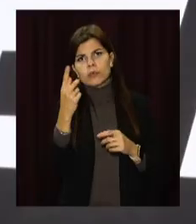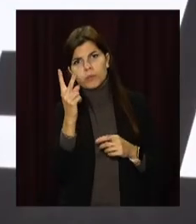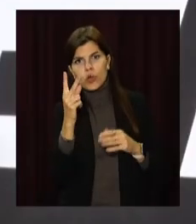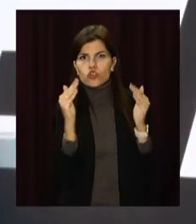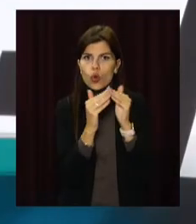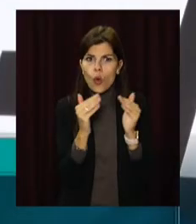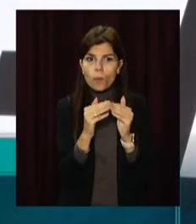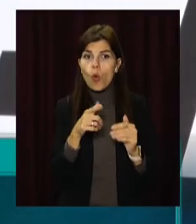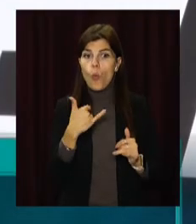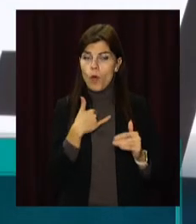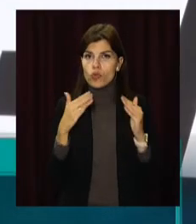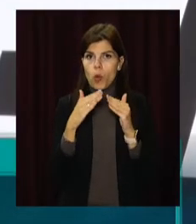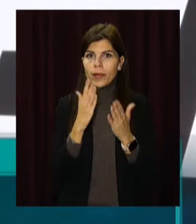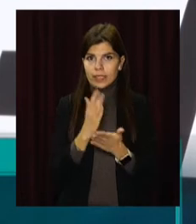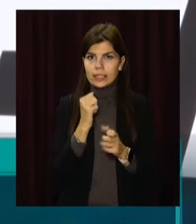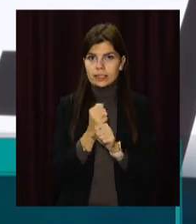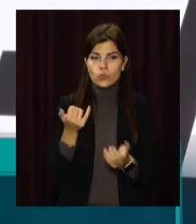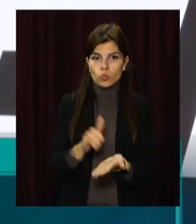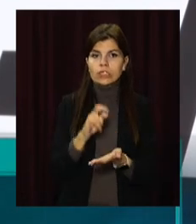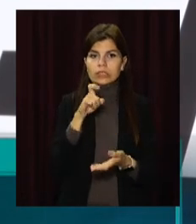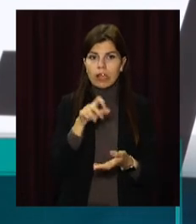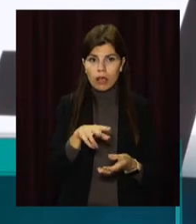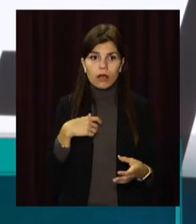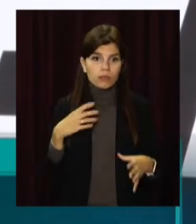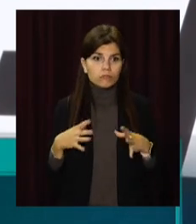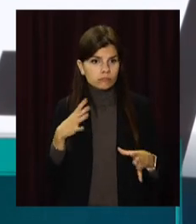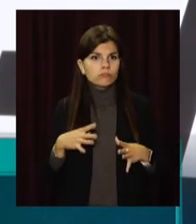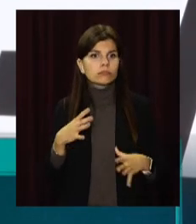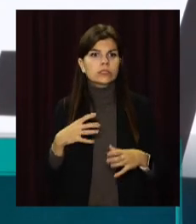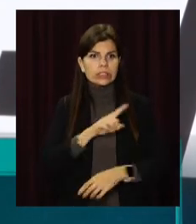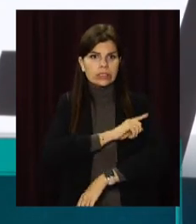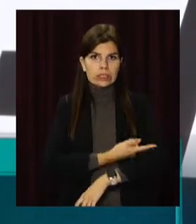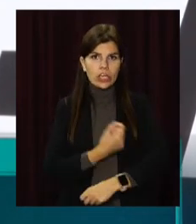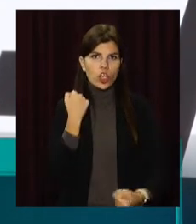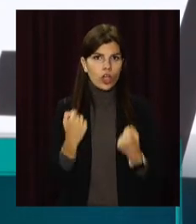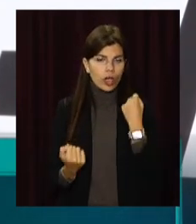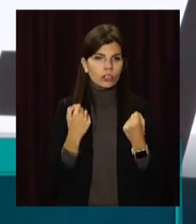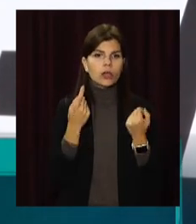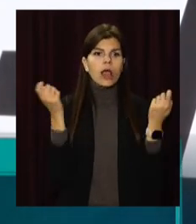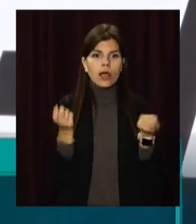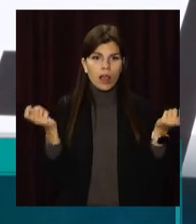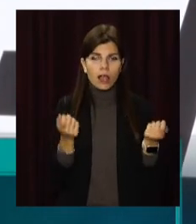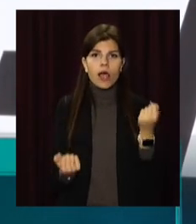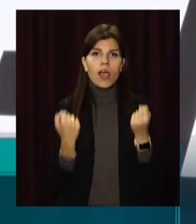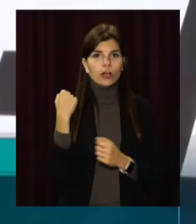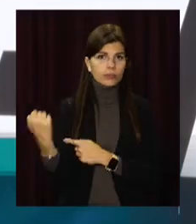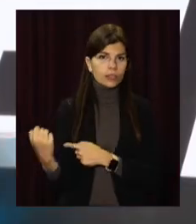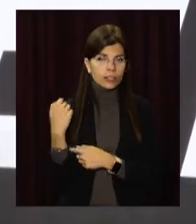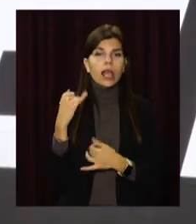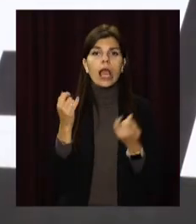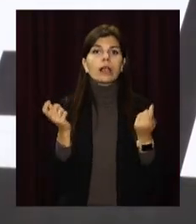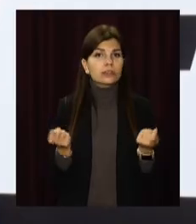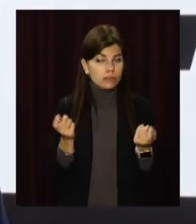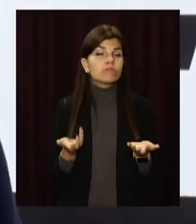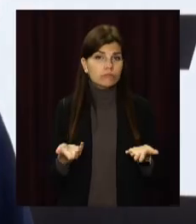У мене вдома стоїть небольшой зал, я там буваю, делаю немного силові упражнення, типу кач, скакалки прыгаю, с гантелями работаю, ну и на скакалки